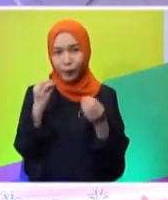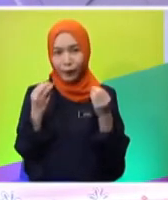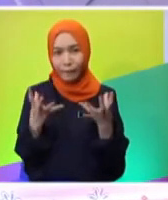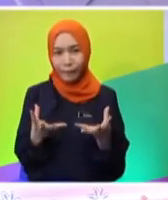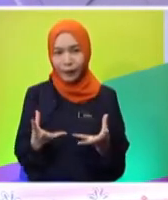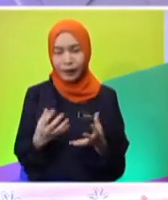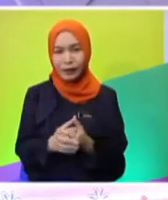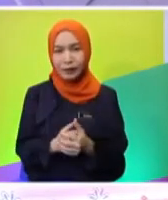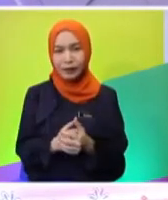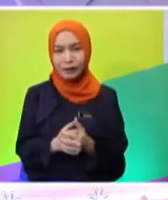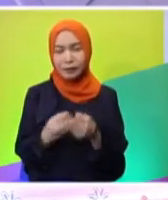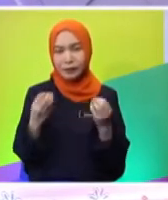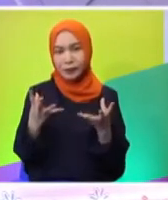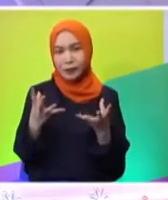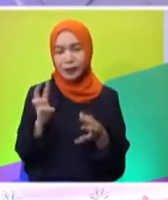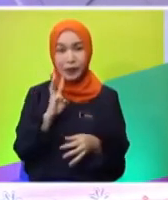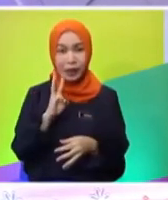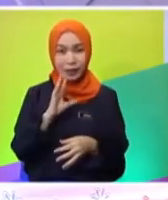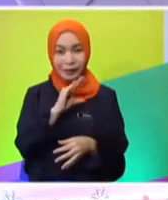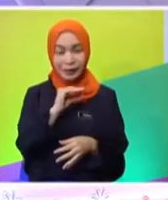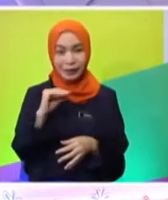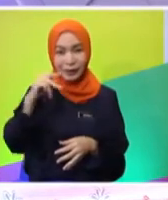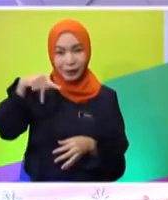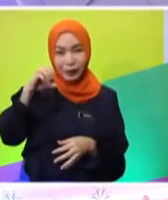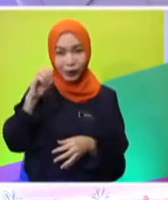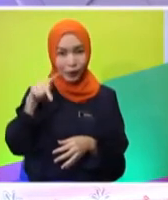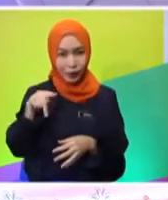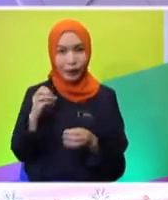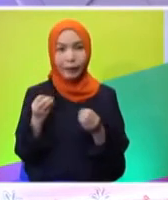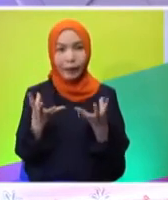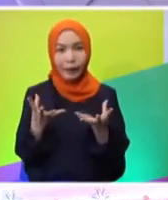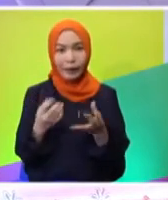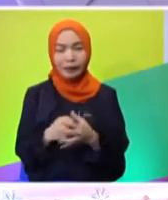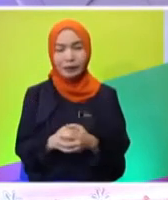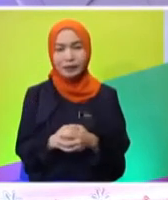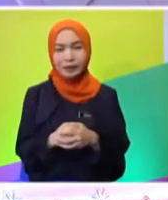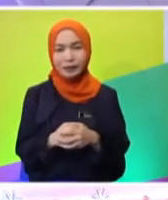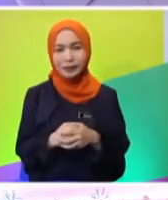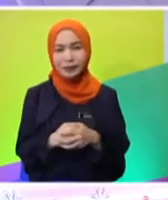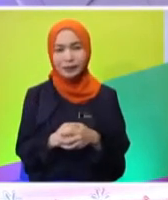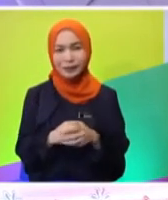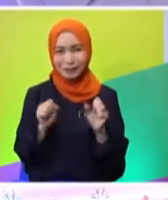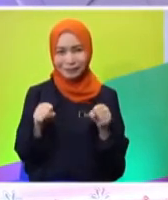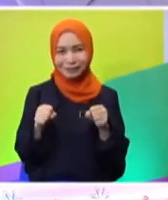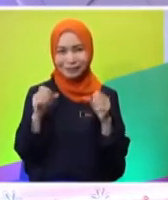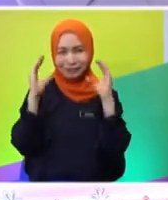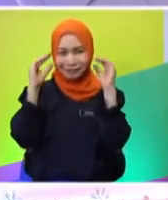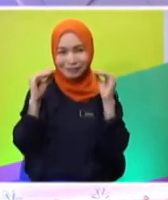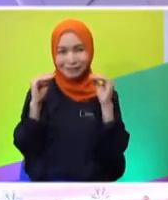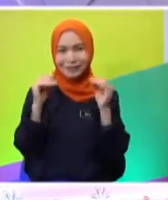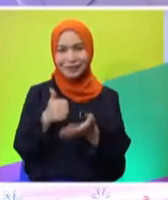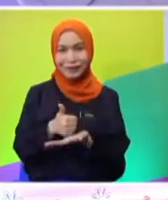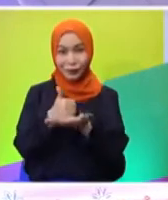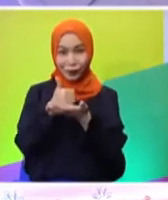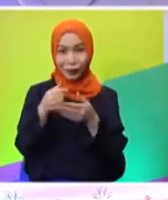dan berapa bekasai body sego bagi saya jawaban bonus hehehe boleh baik asego